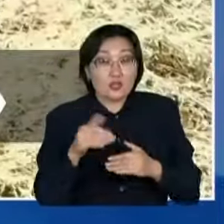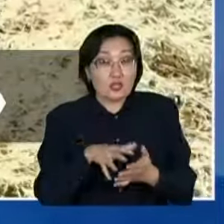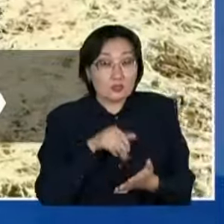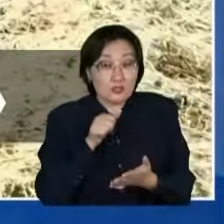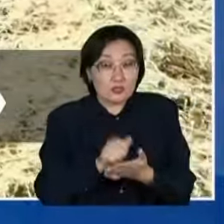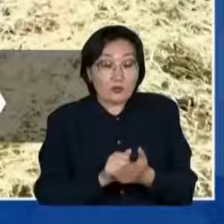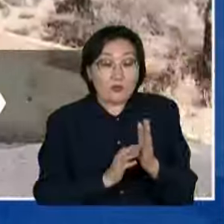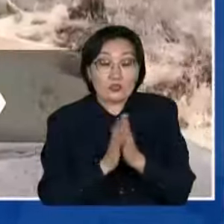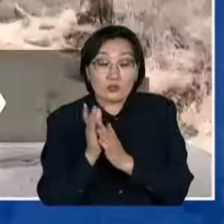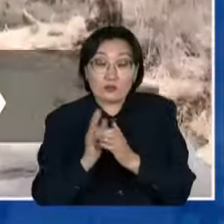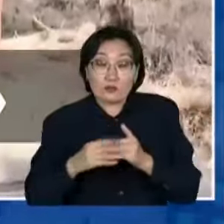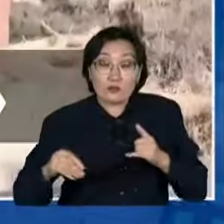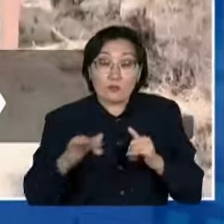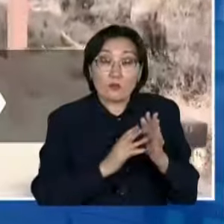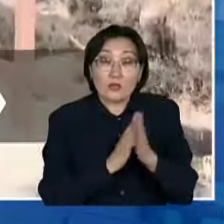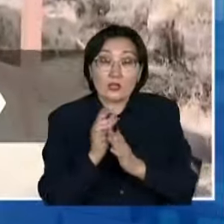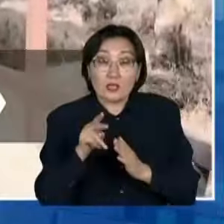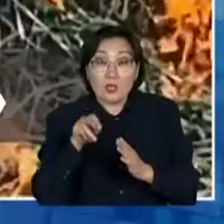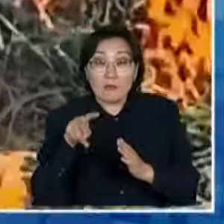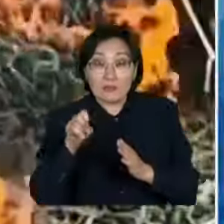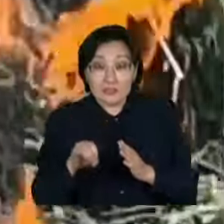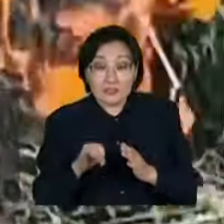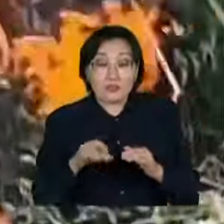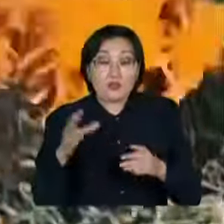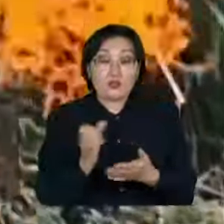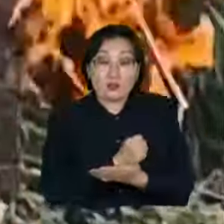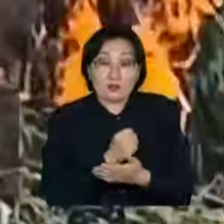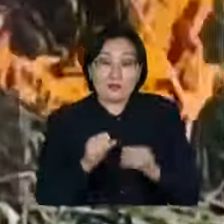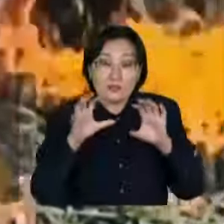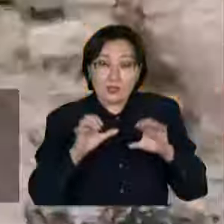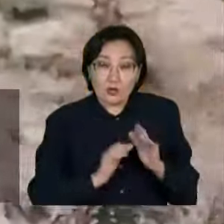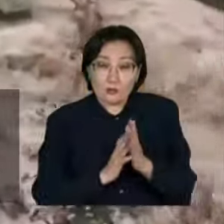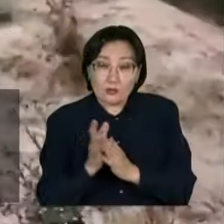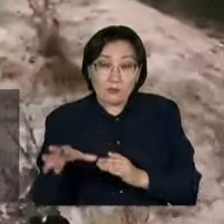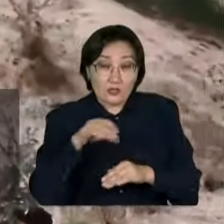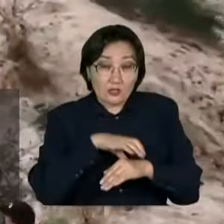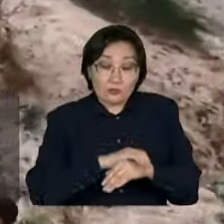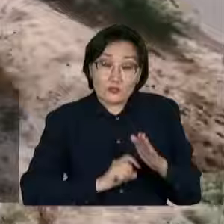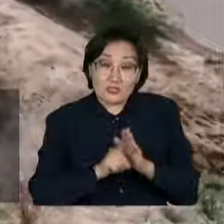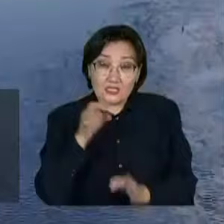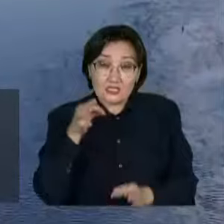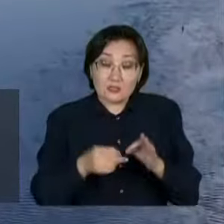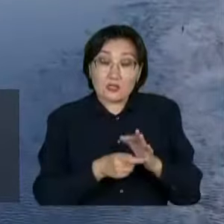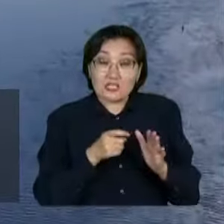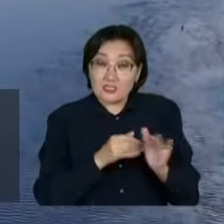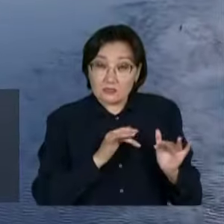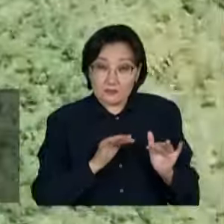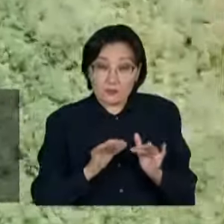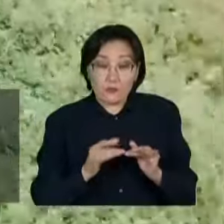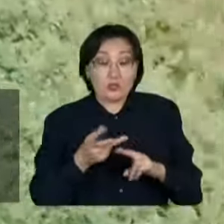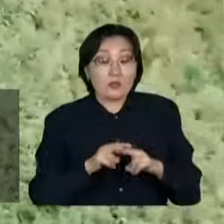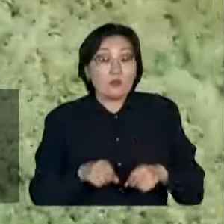уничтожили плантацию по выращиванию конопли и обнаружили незаконную культивацию. По всем фактам, начатые до судебные производства. За